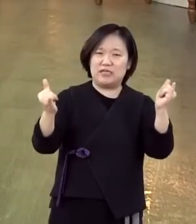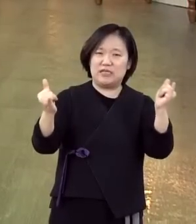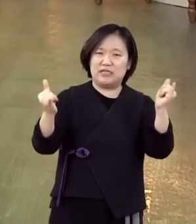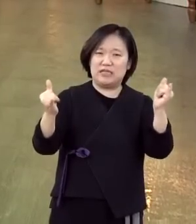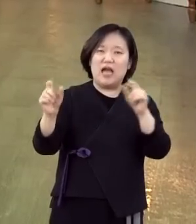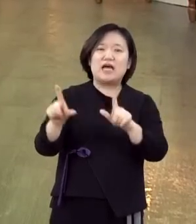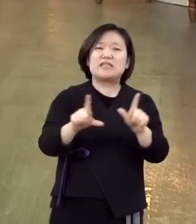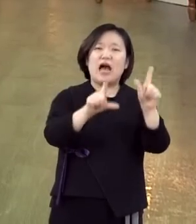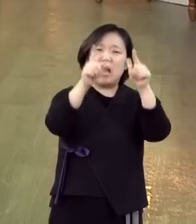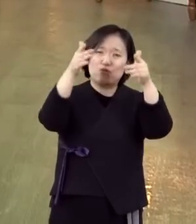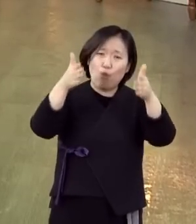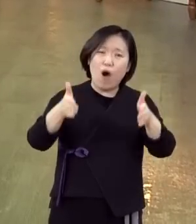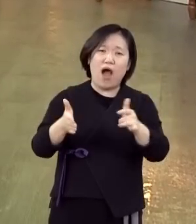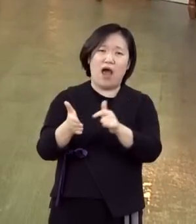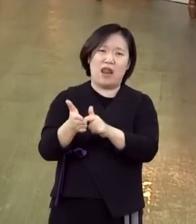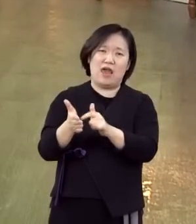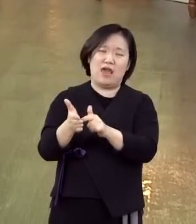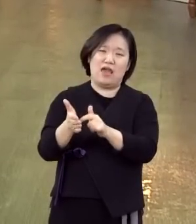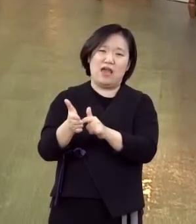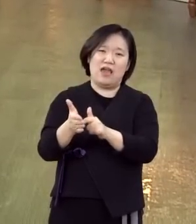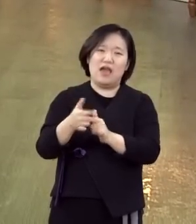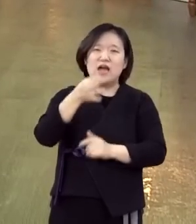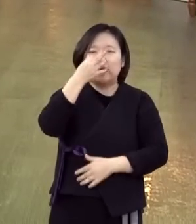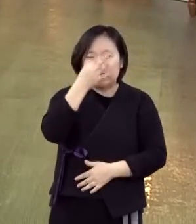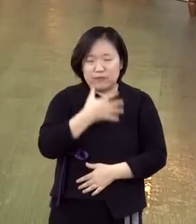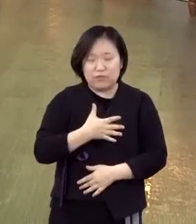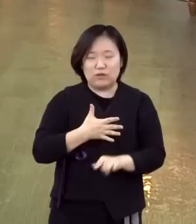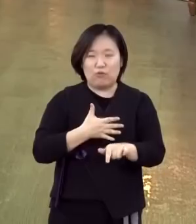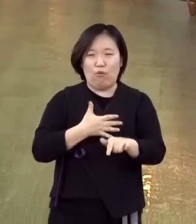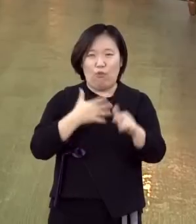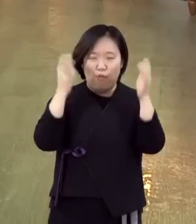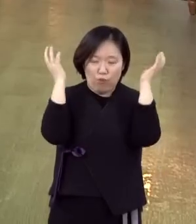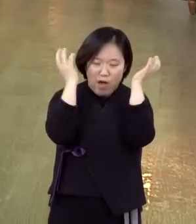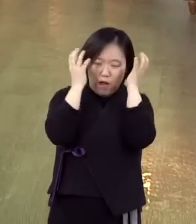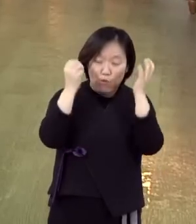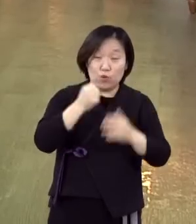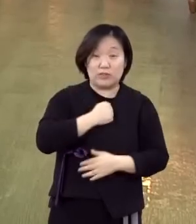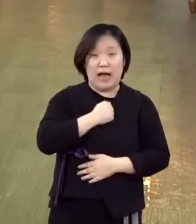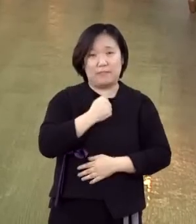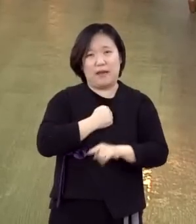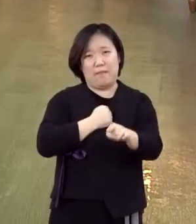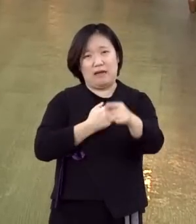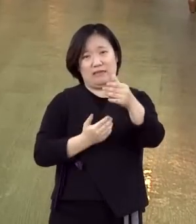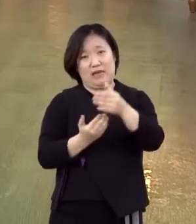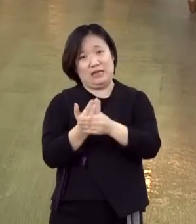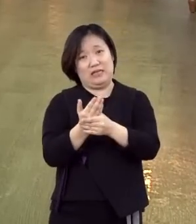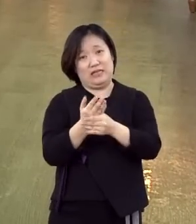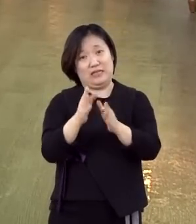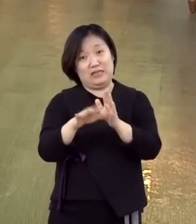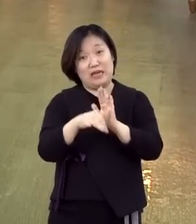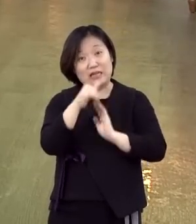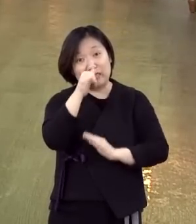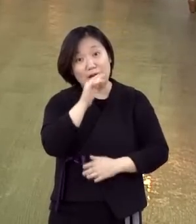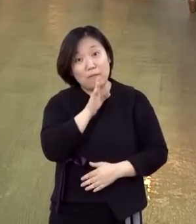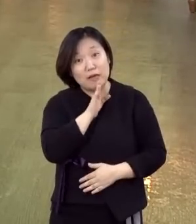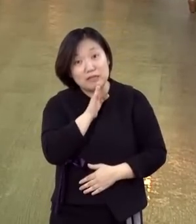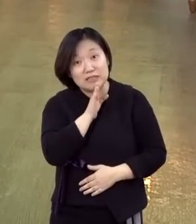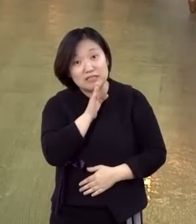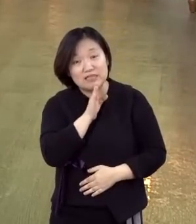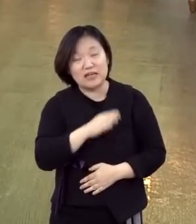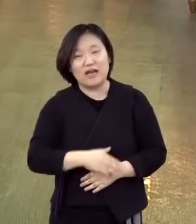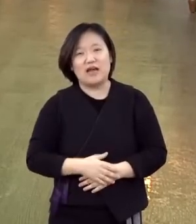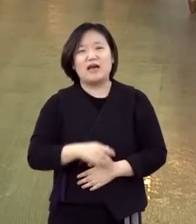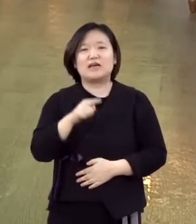괴롭고, 좌절감을느끼는순간들이있습니다.나는여러분이삶의